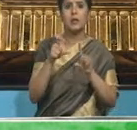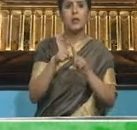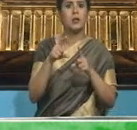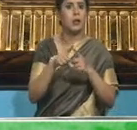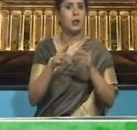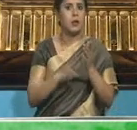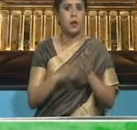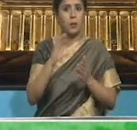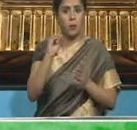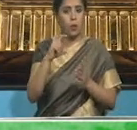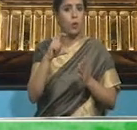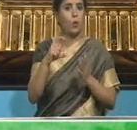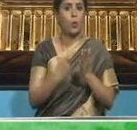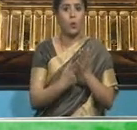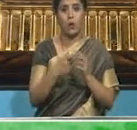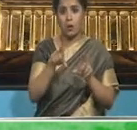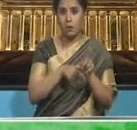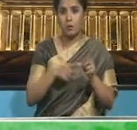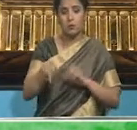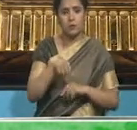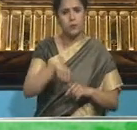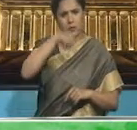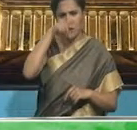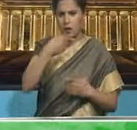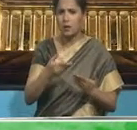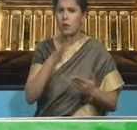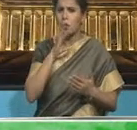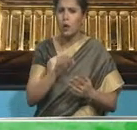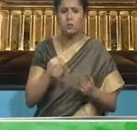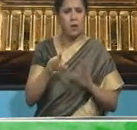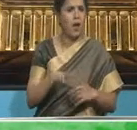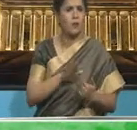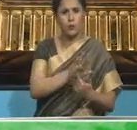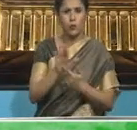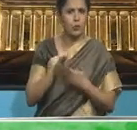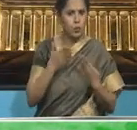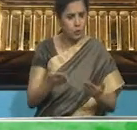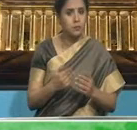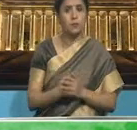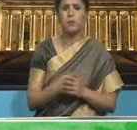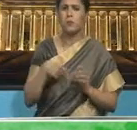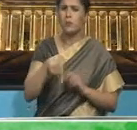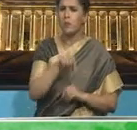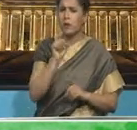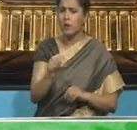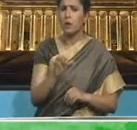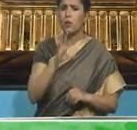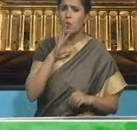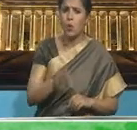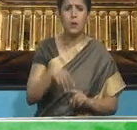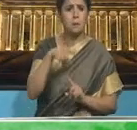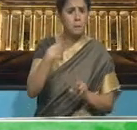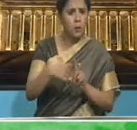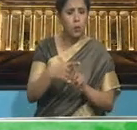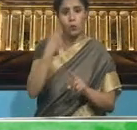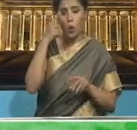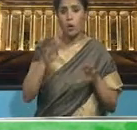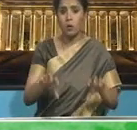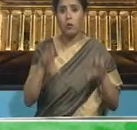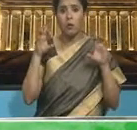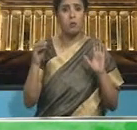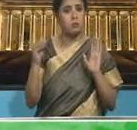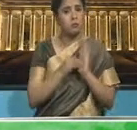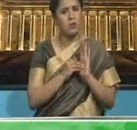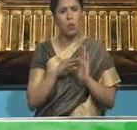हैं। यही भारत का सार तत्व है। ये सार तत्व संविधान के केंद्र में रहा